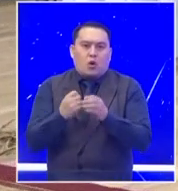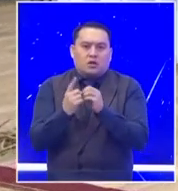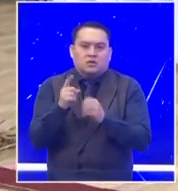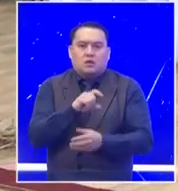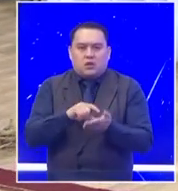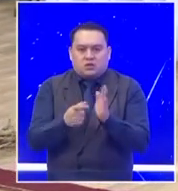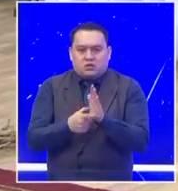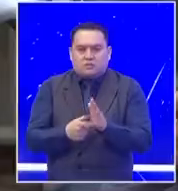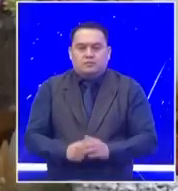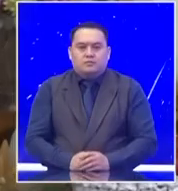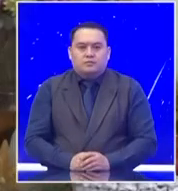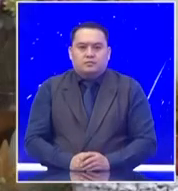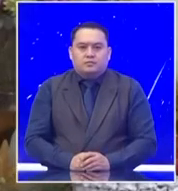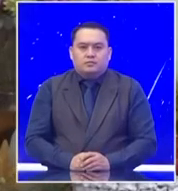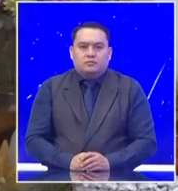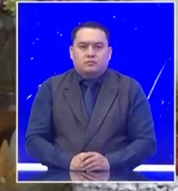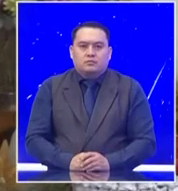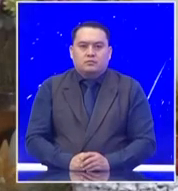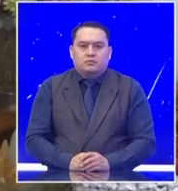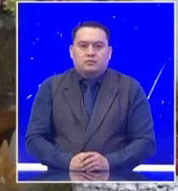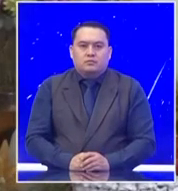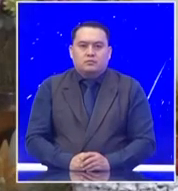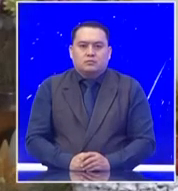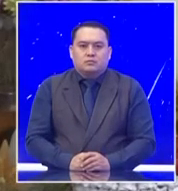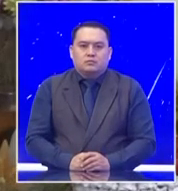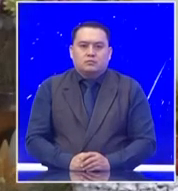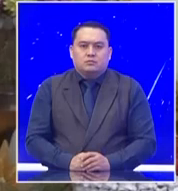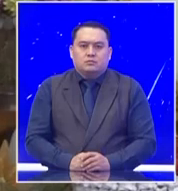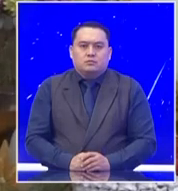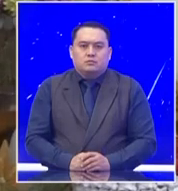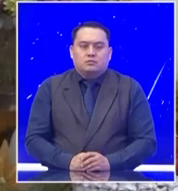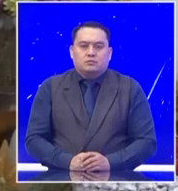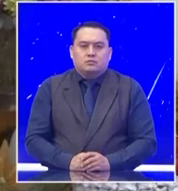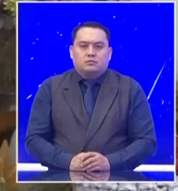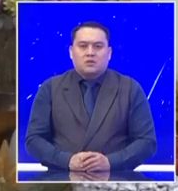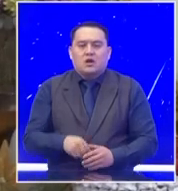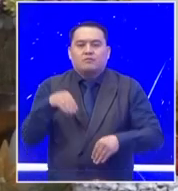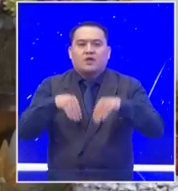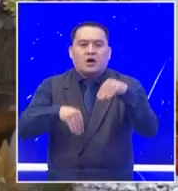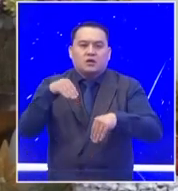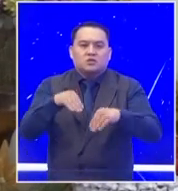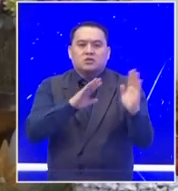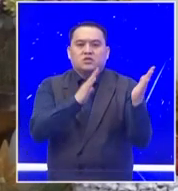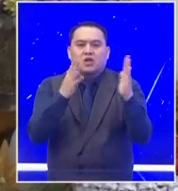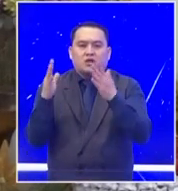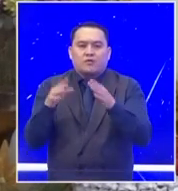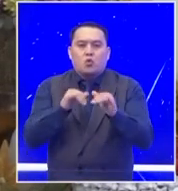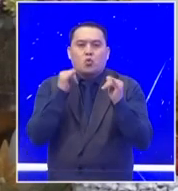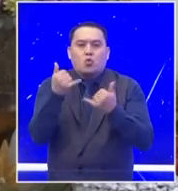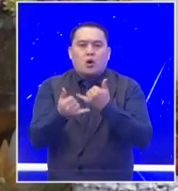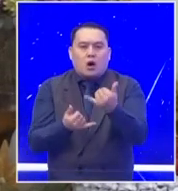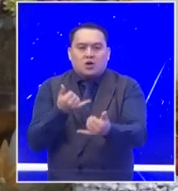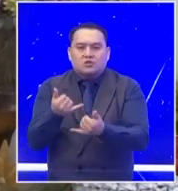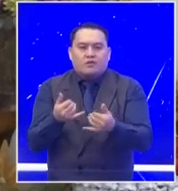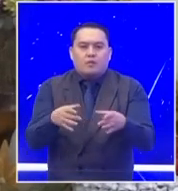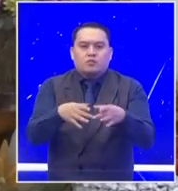классы. Мы вместе с детьми высаживаем деревья на территории школы, ухаживаем за клумбами. Во-вторых,